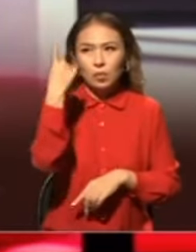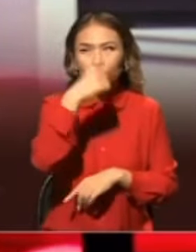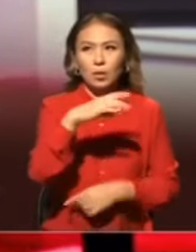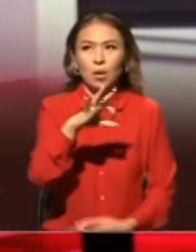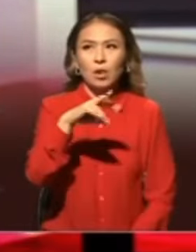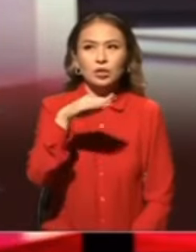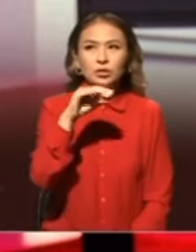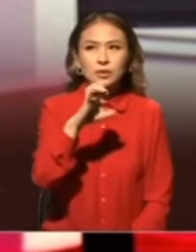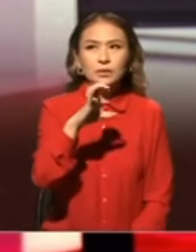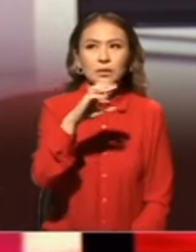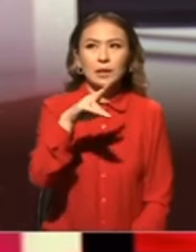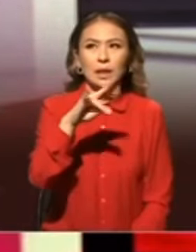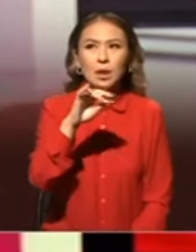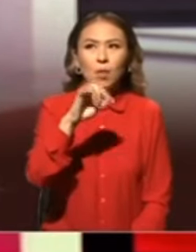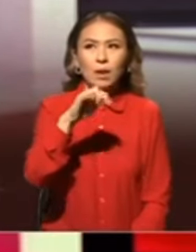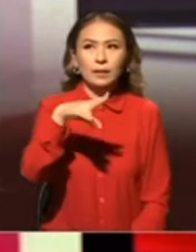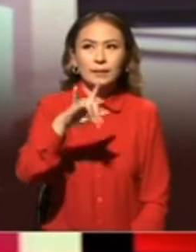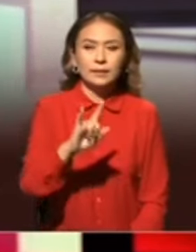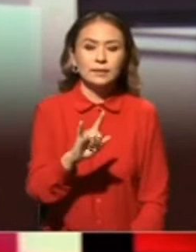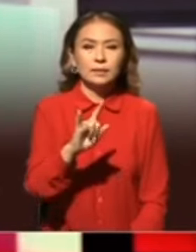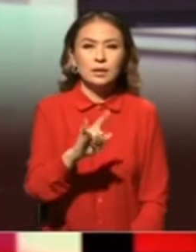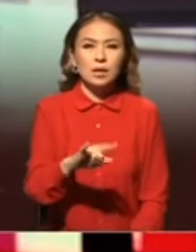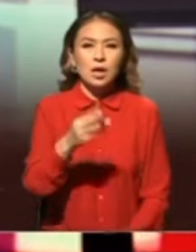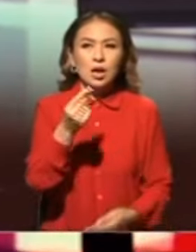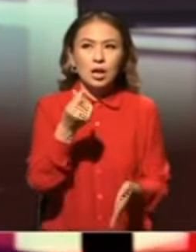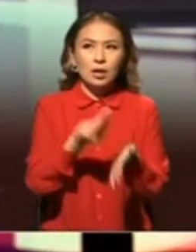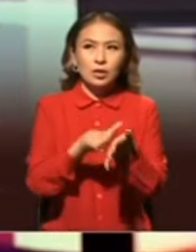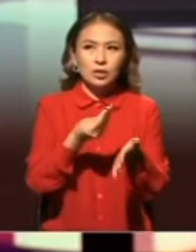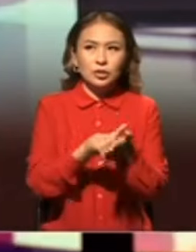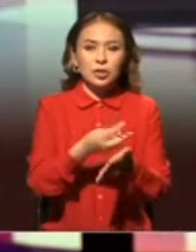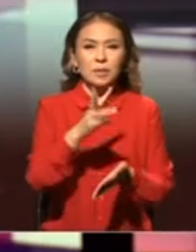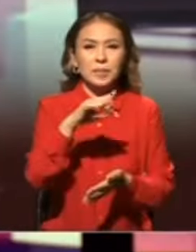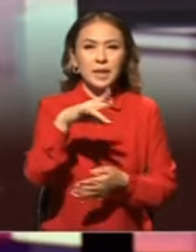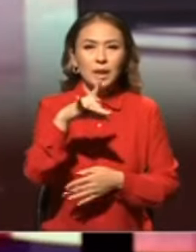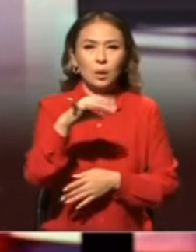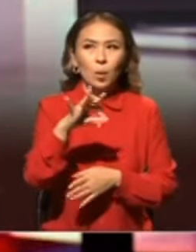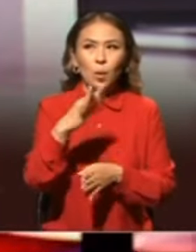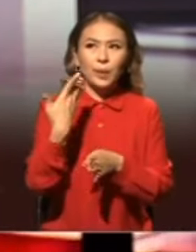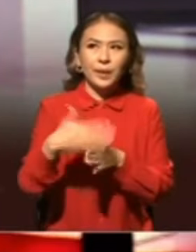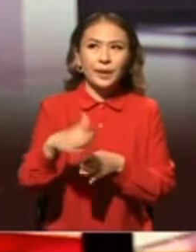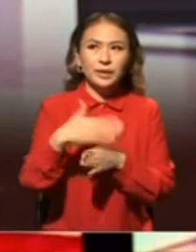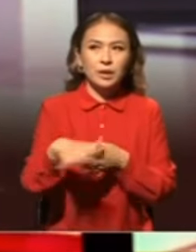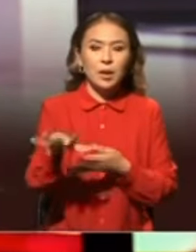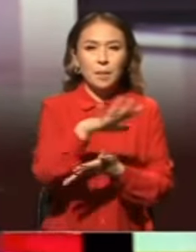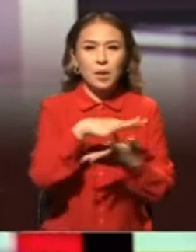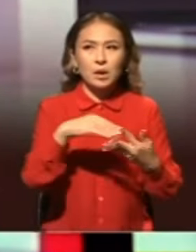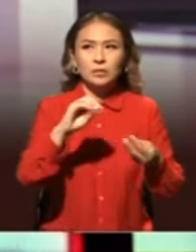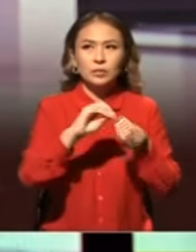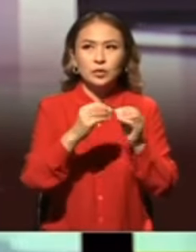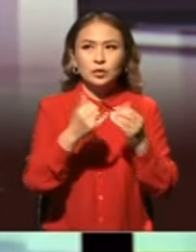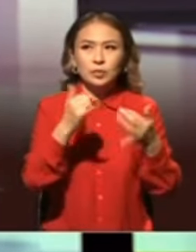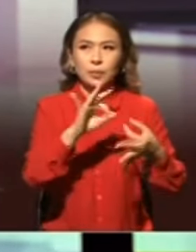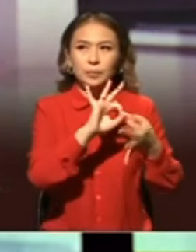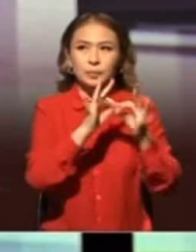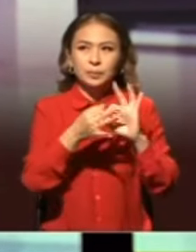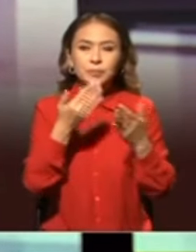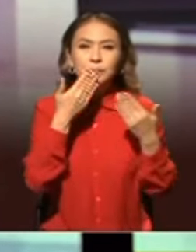Олжас Тілебалдин. Біз мына қаржы, микрокредит, кредит деген мәселелердің барлығын сізден бүгін тәптіштеп